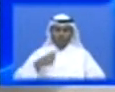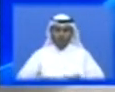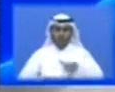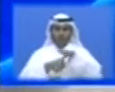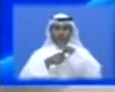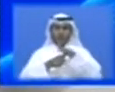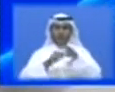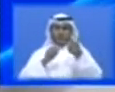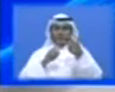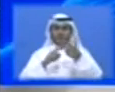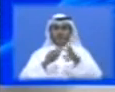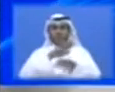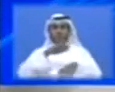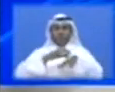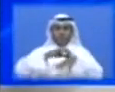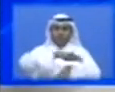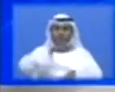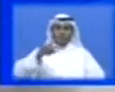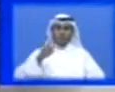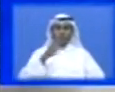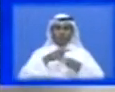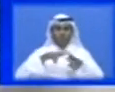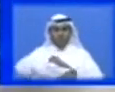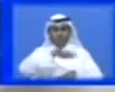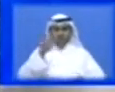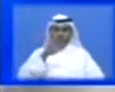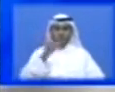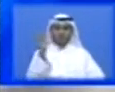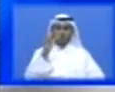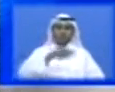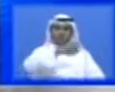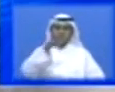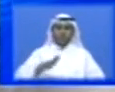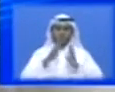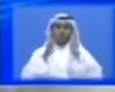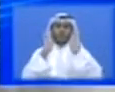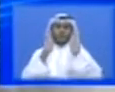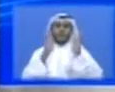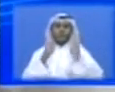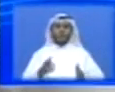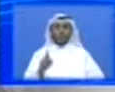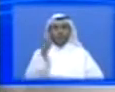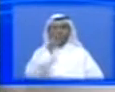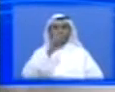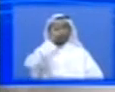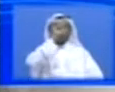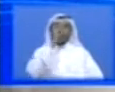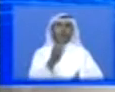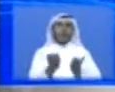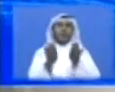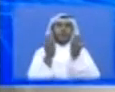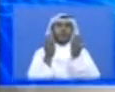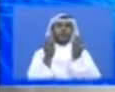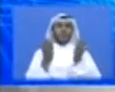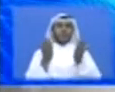حفظهم الله، وإلى سائر المواطنين والمقيمين وكافة المسلمين، داعين المولى العلي القدير بأن يجعل